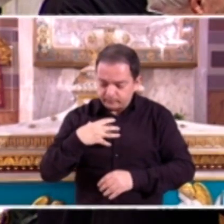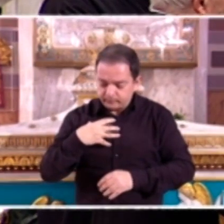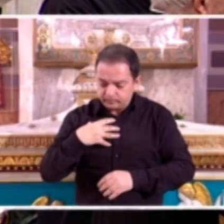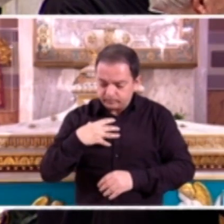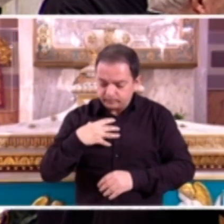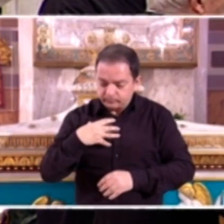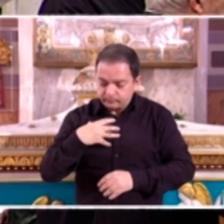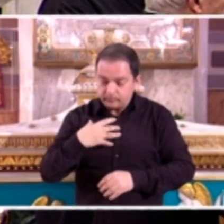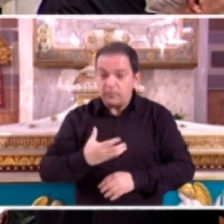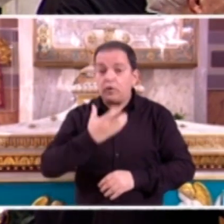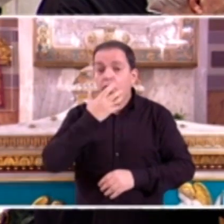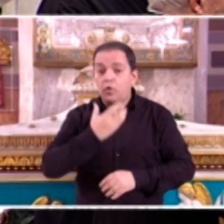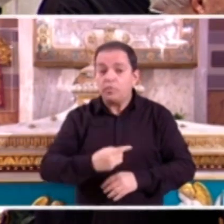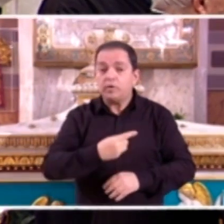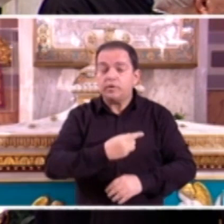Κύριε.